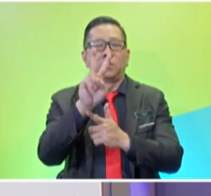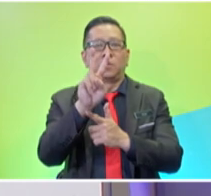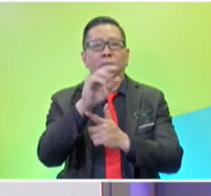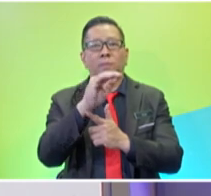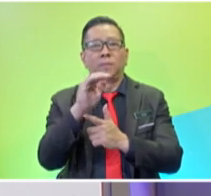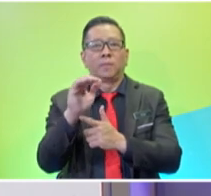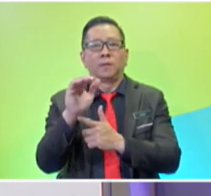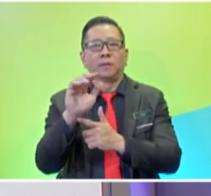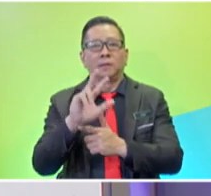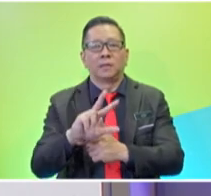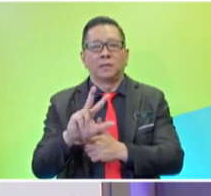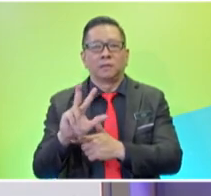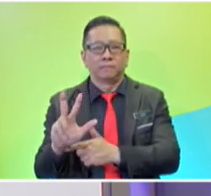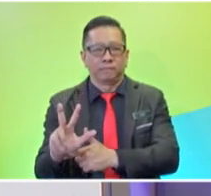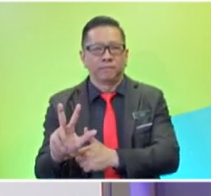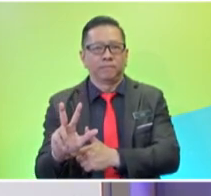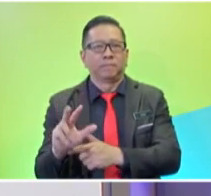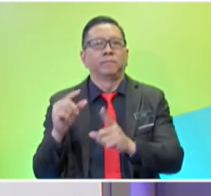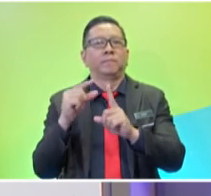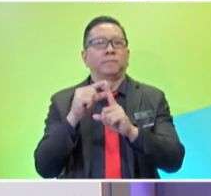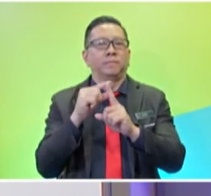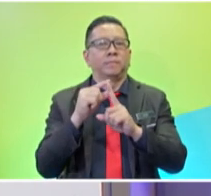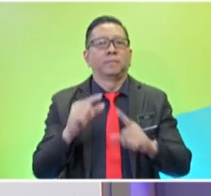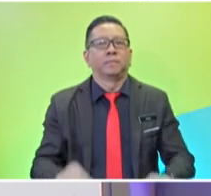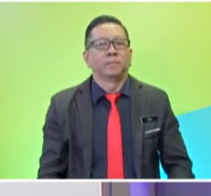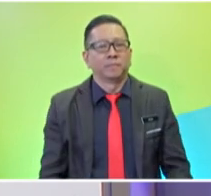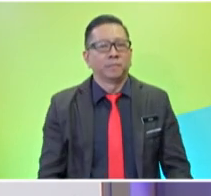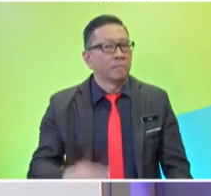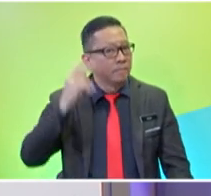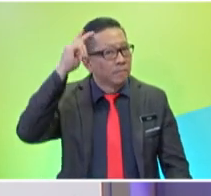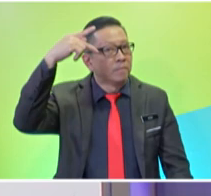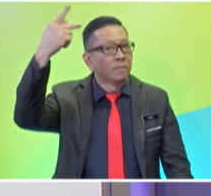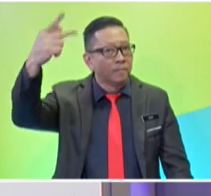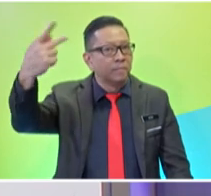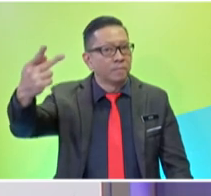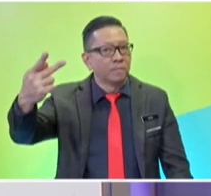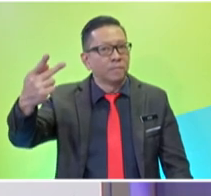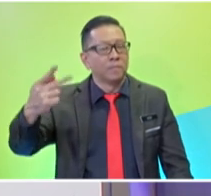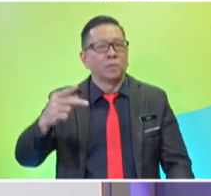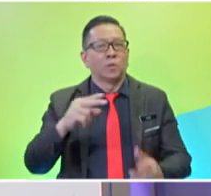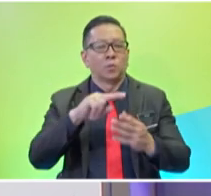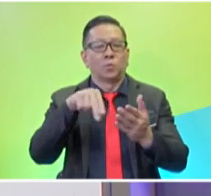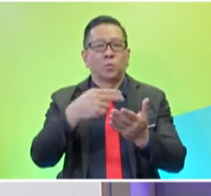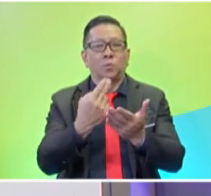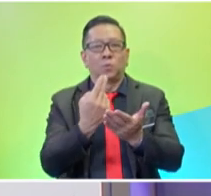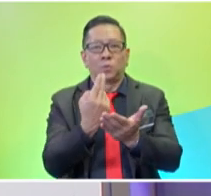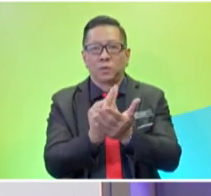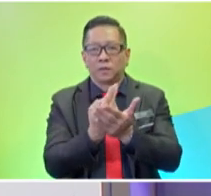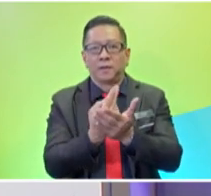24/23 patah perkataan konsepnya Oke unik di atas